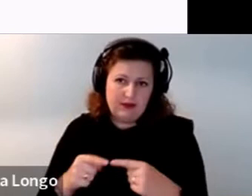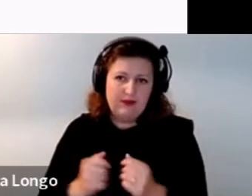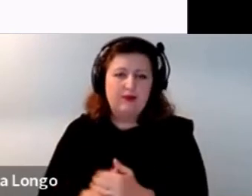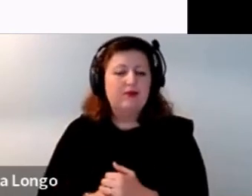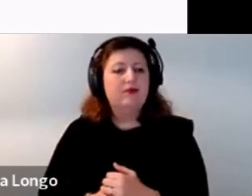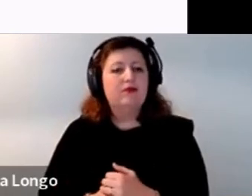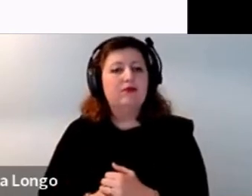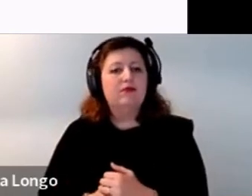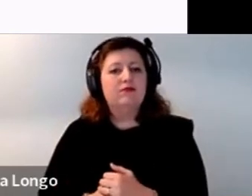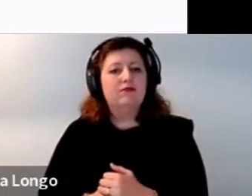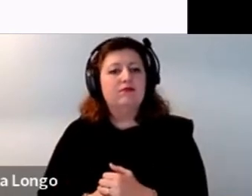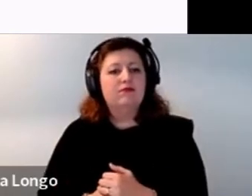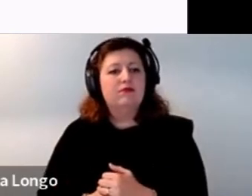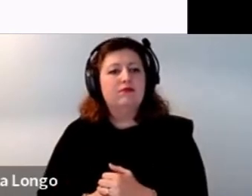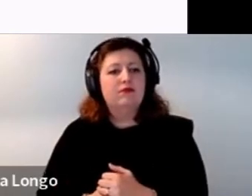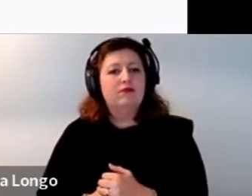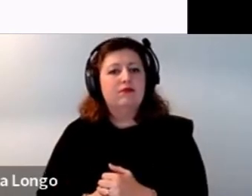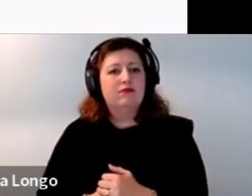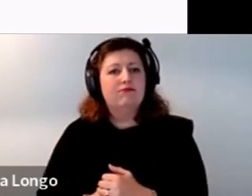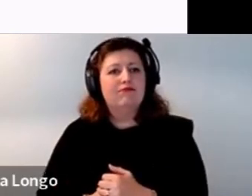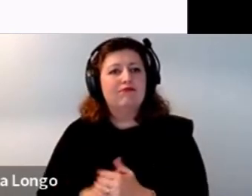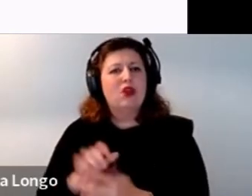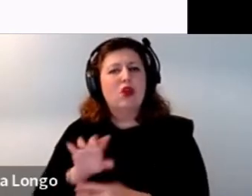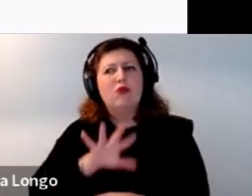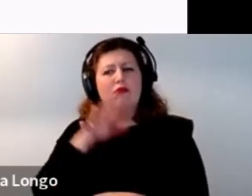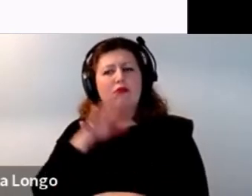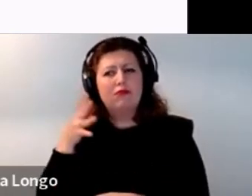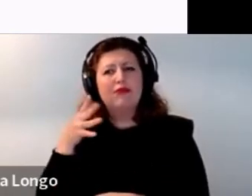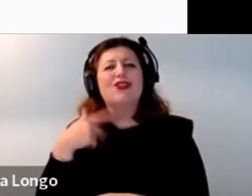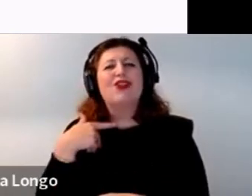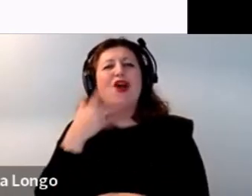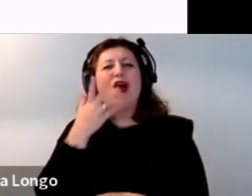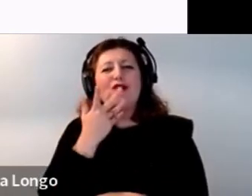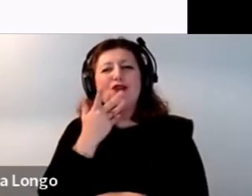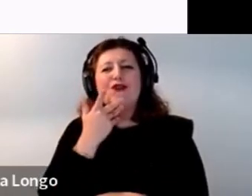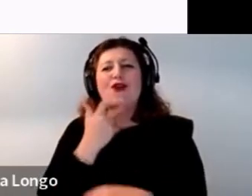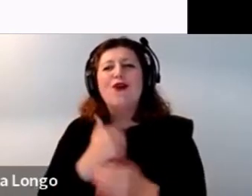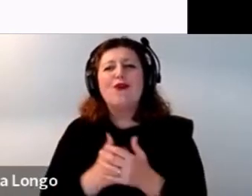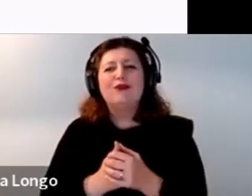Poi mi piaceva anche richiamare